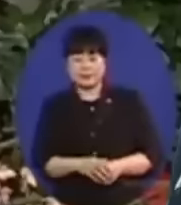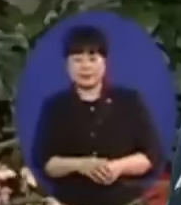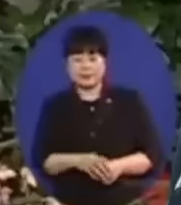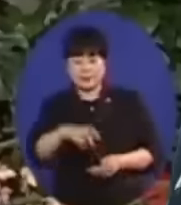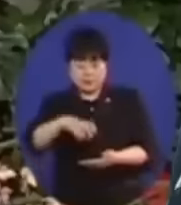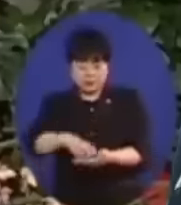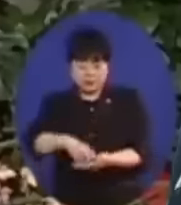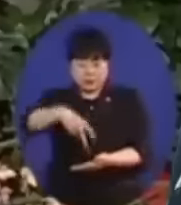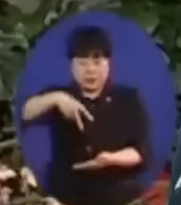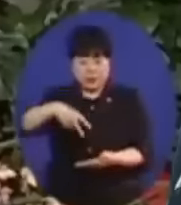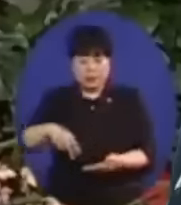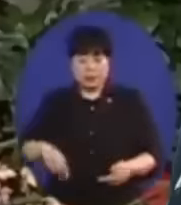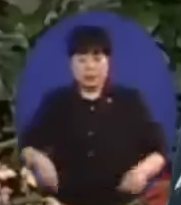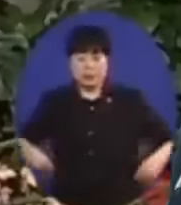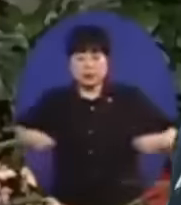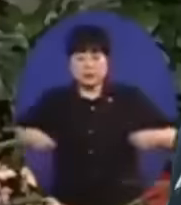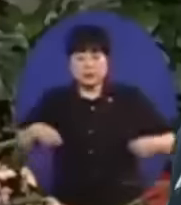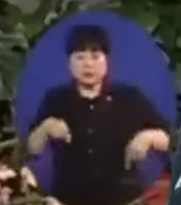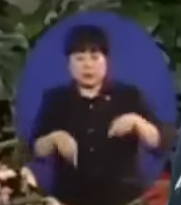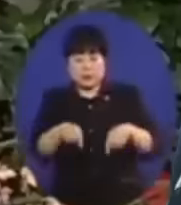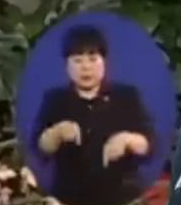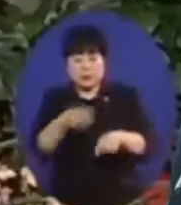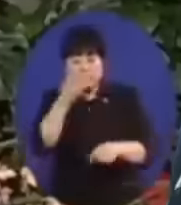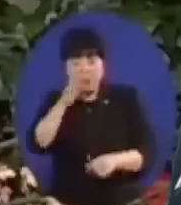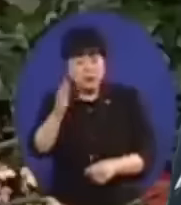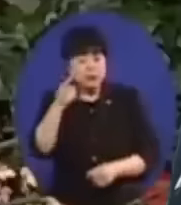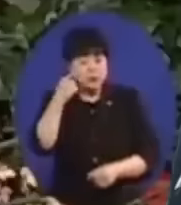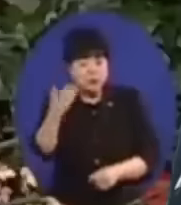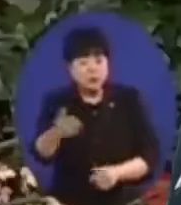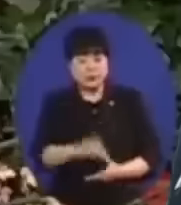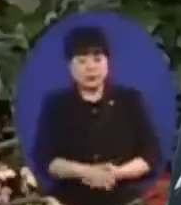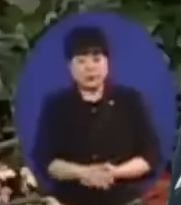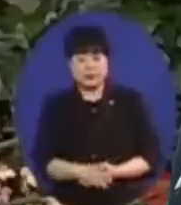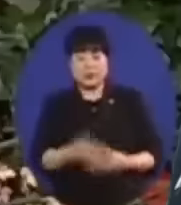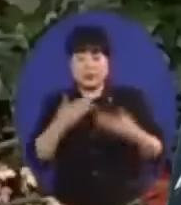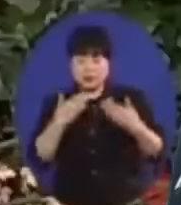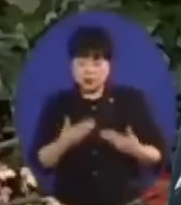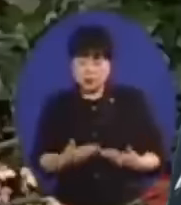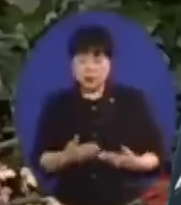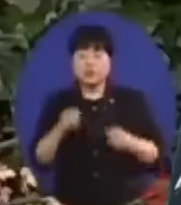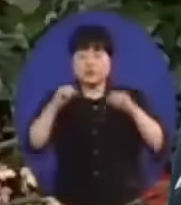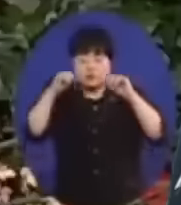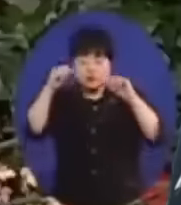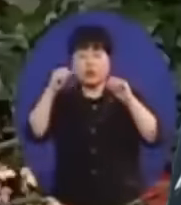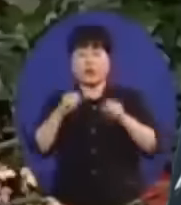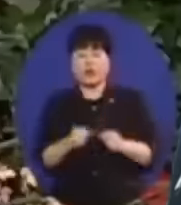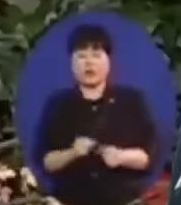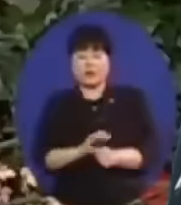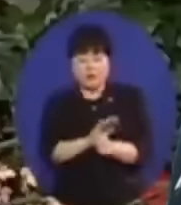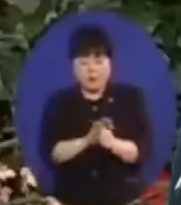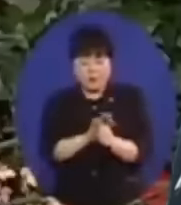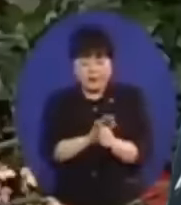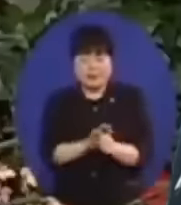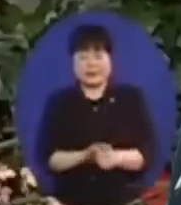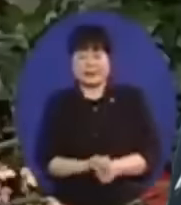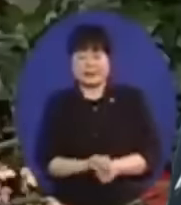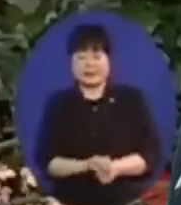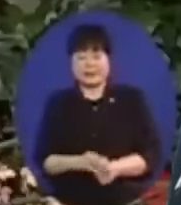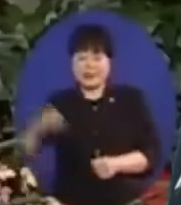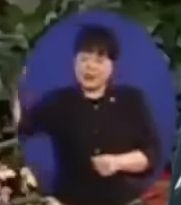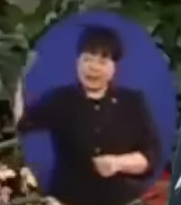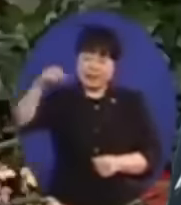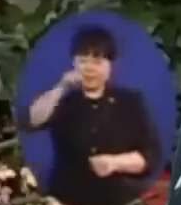소아마비를 극복했느냐고 묻자 루스벨트는 이렇게 대답했습니다. 조용히 운동하고 마사지하는 것 그리고